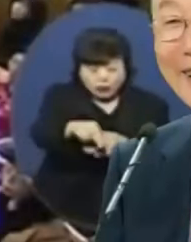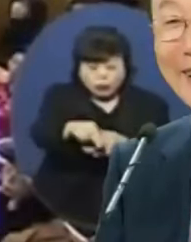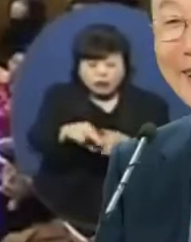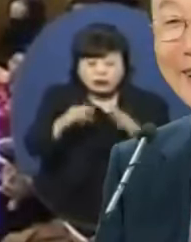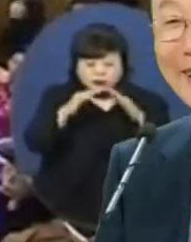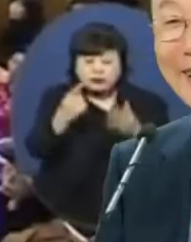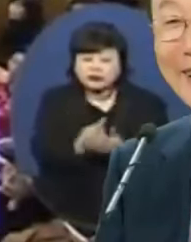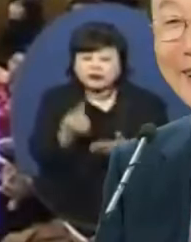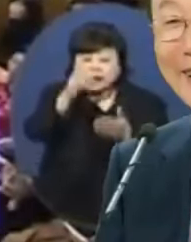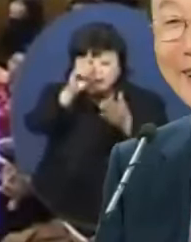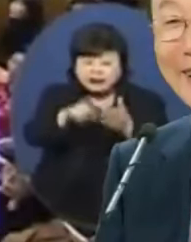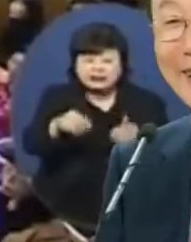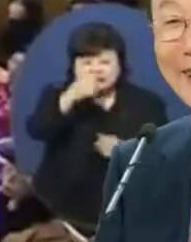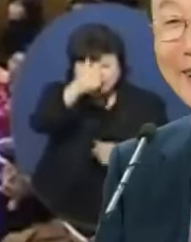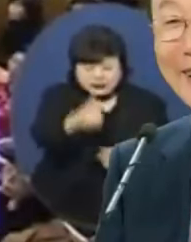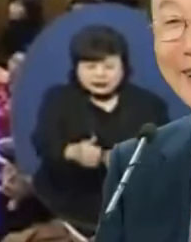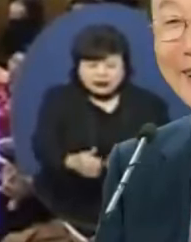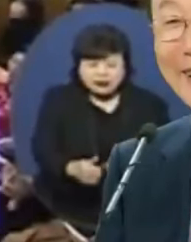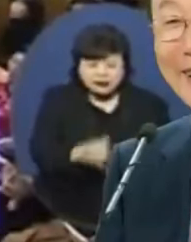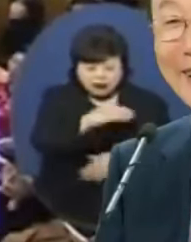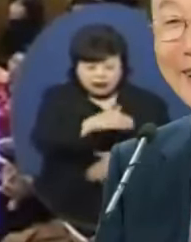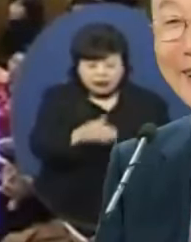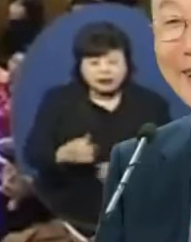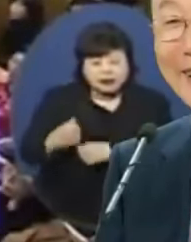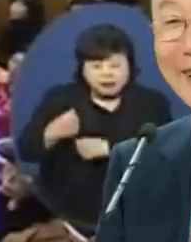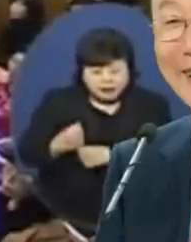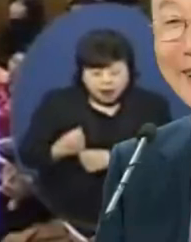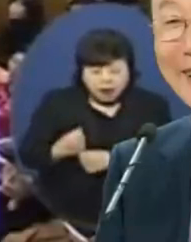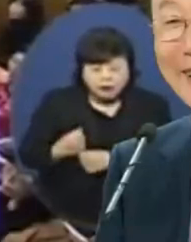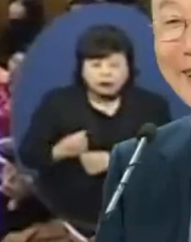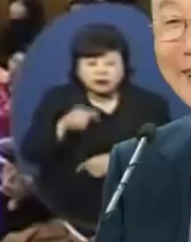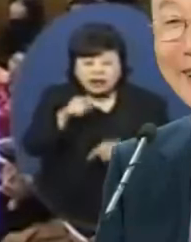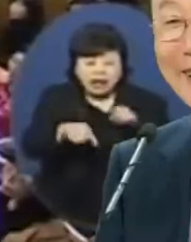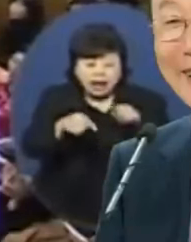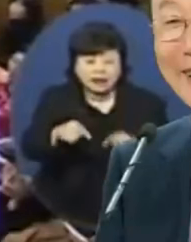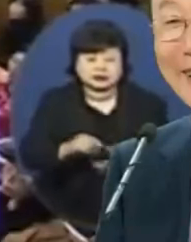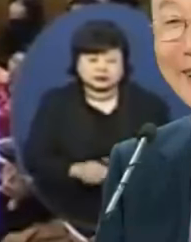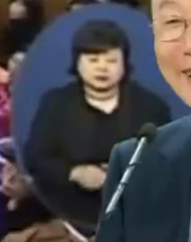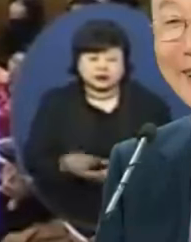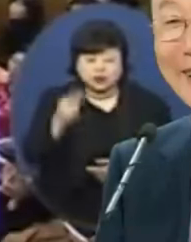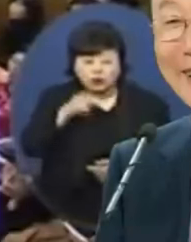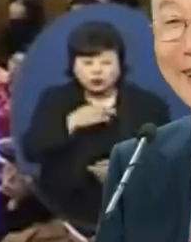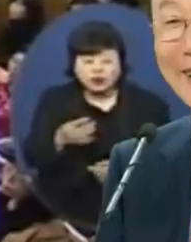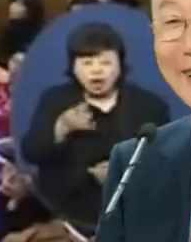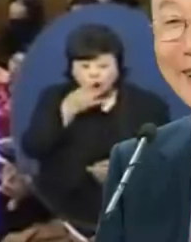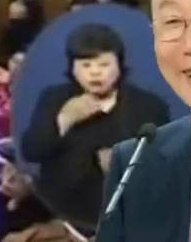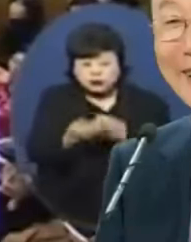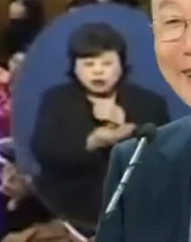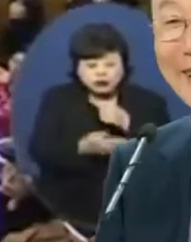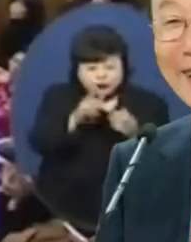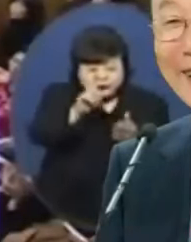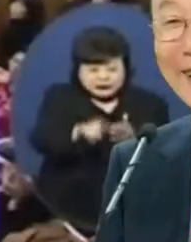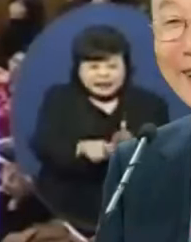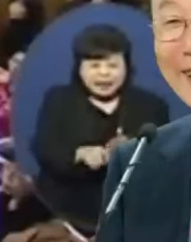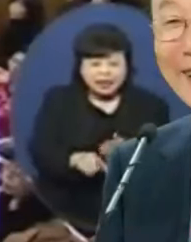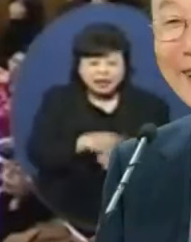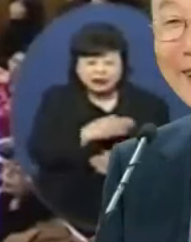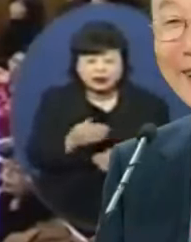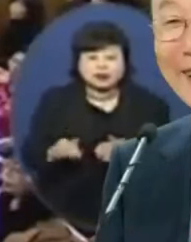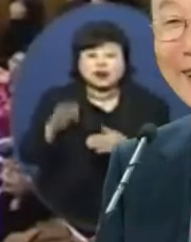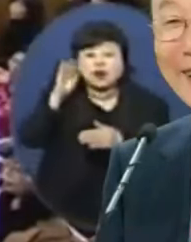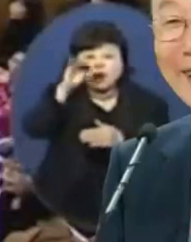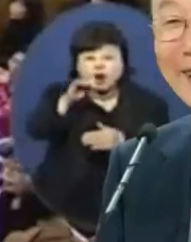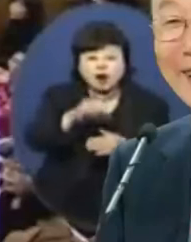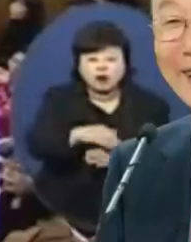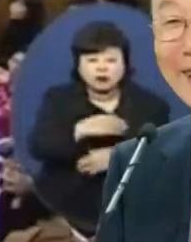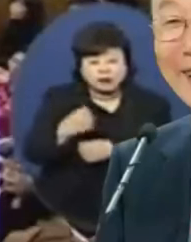장막을 떠날 때 제사장들은 언약궤를 메고 백성 앞에서 나아가니라. 요단이 곡식 거두는 시기에는 항상 언덕에 넘치더라.